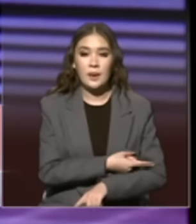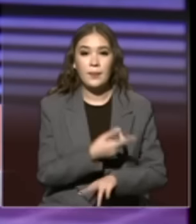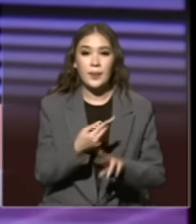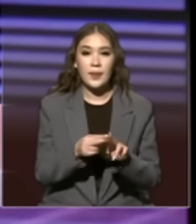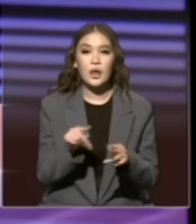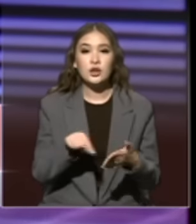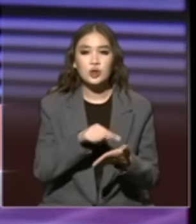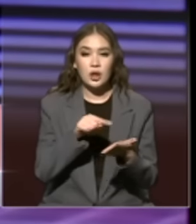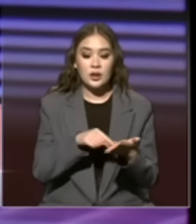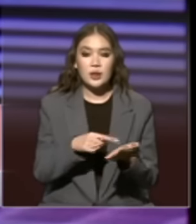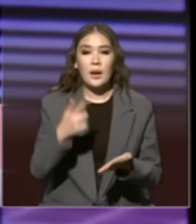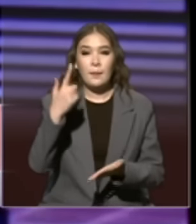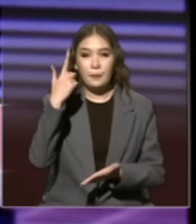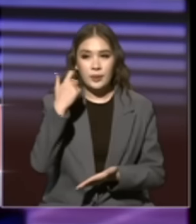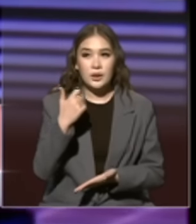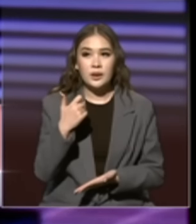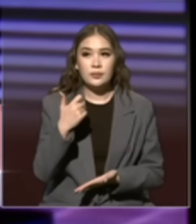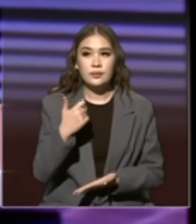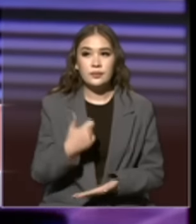сұрақты білем.